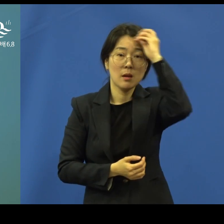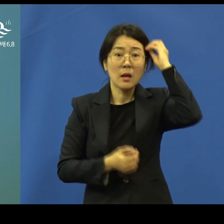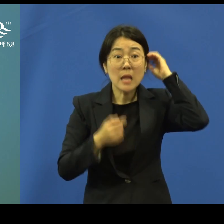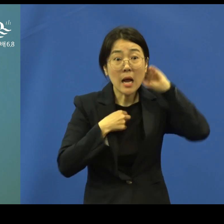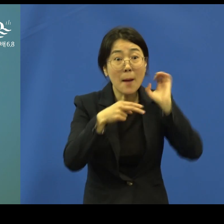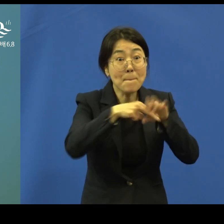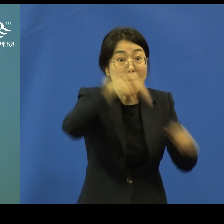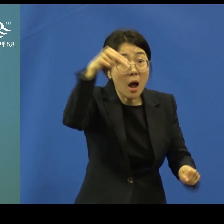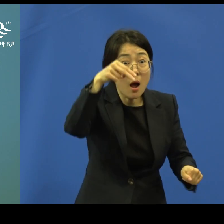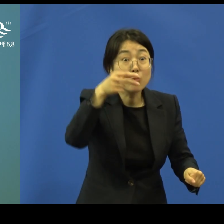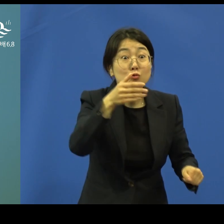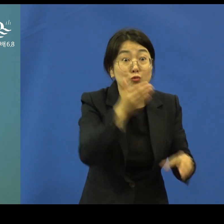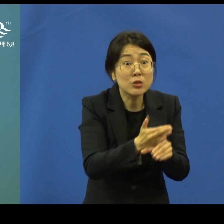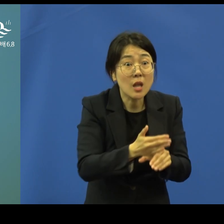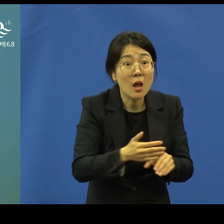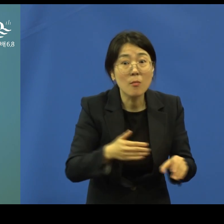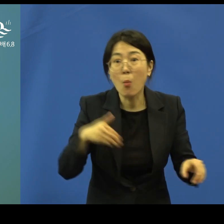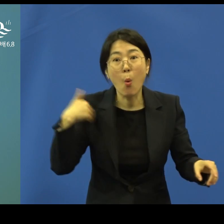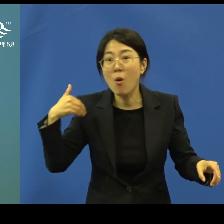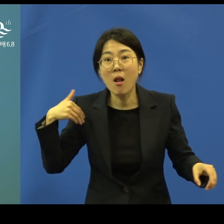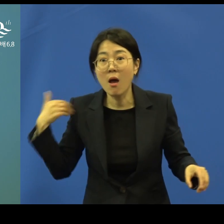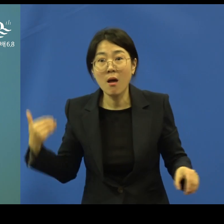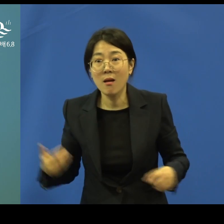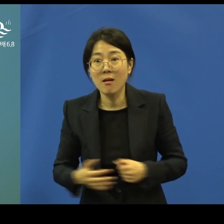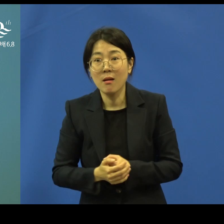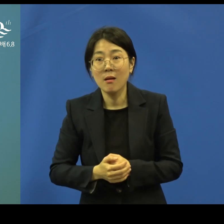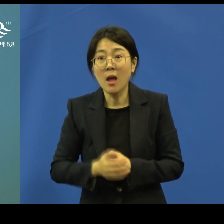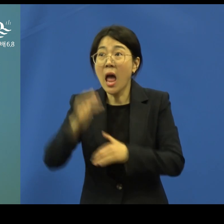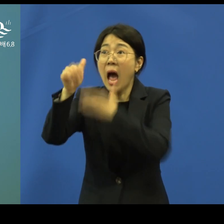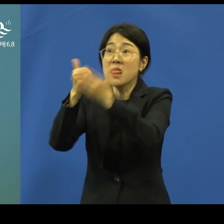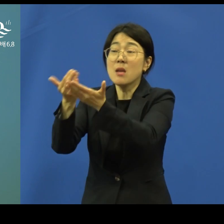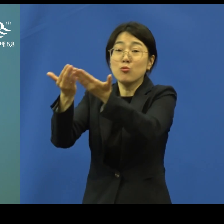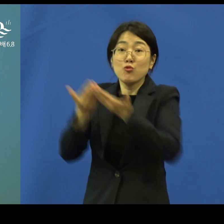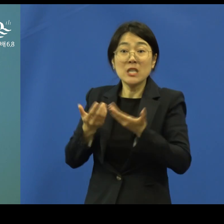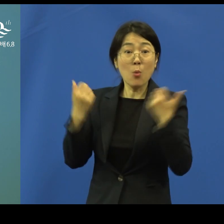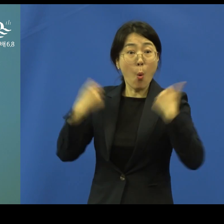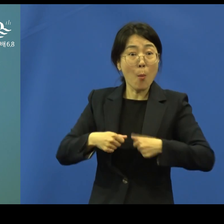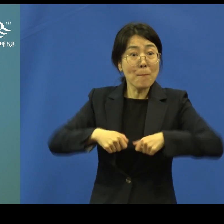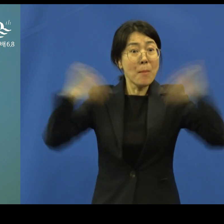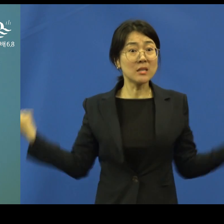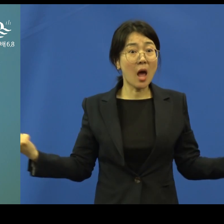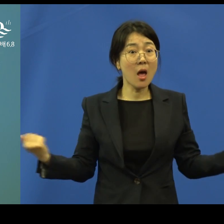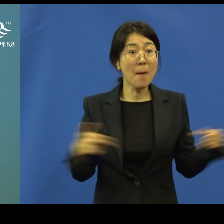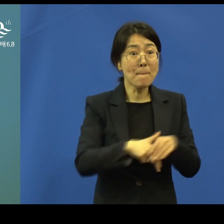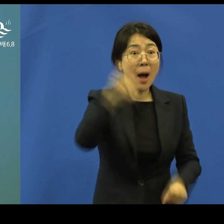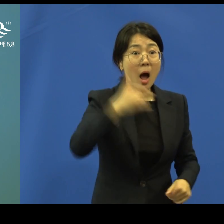벌거벗었는데 벌거벗은 줄을 몰랐다. 비정상인데 정상인 줄로 알고 있다.